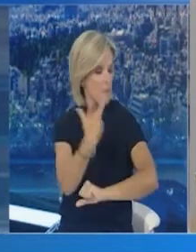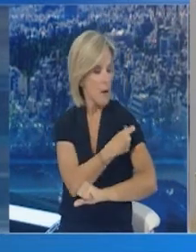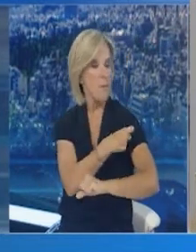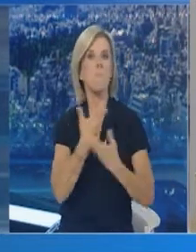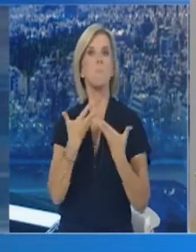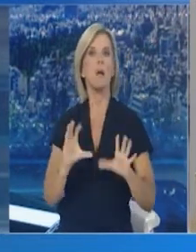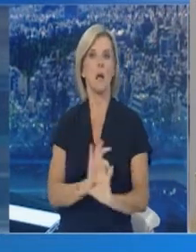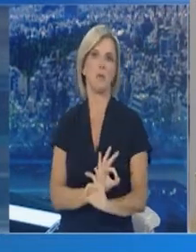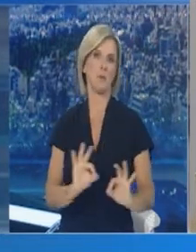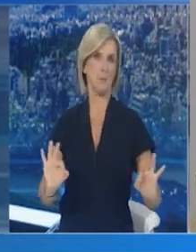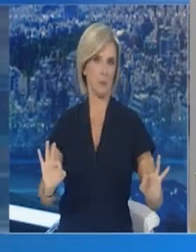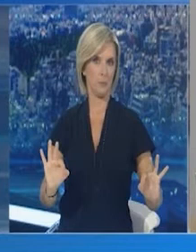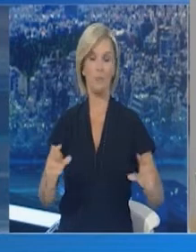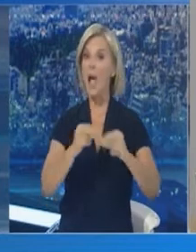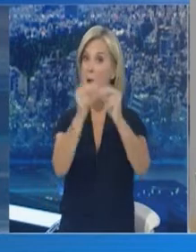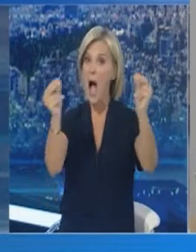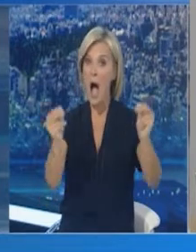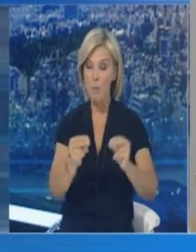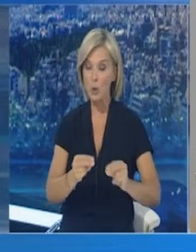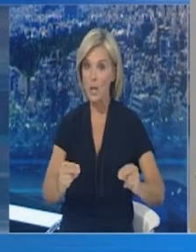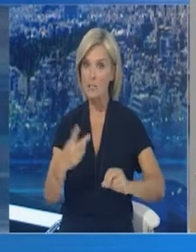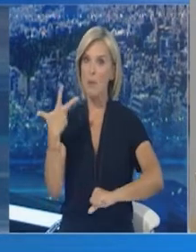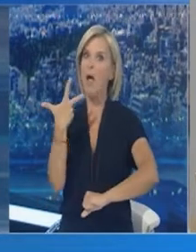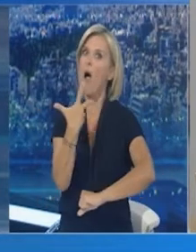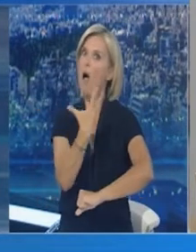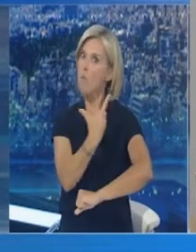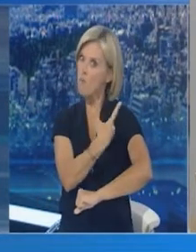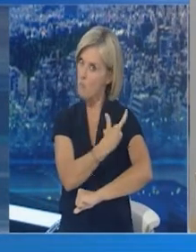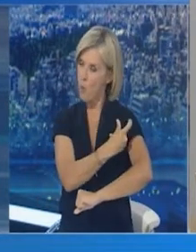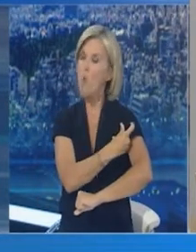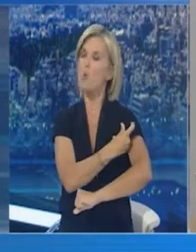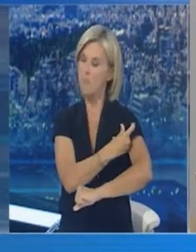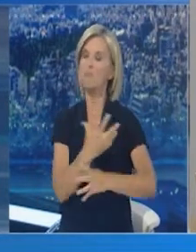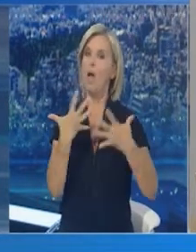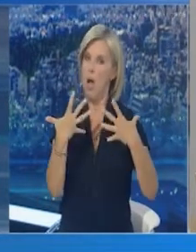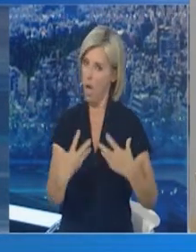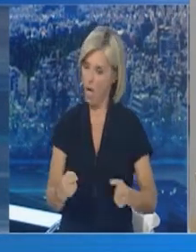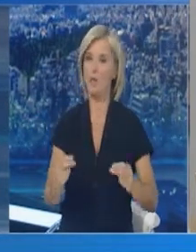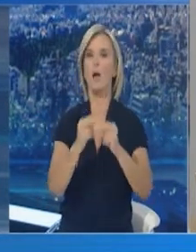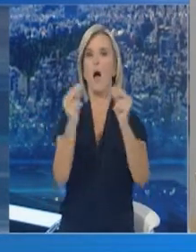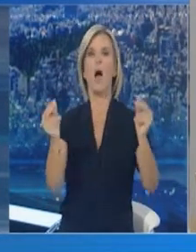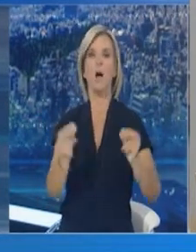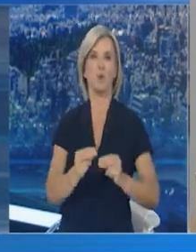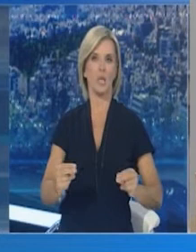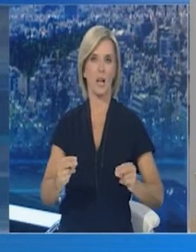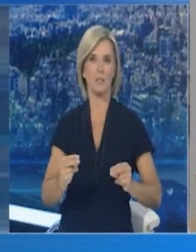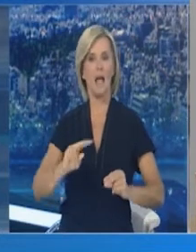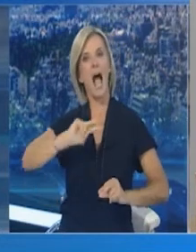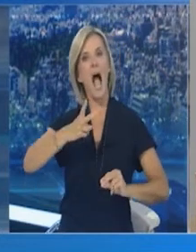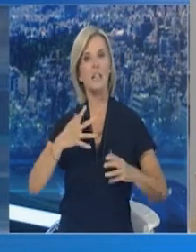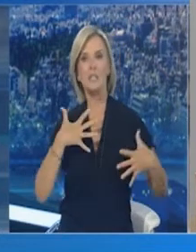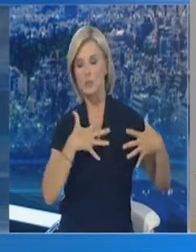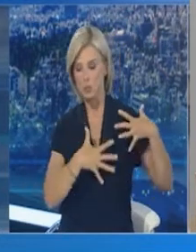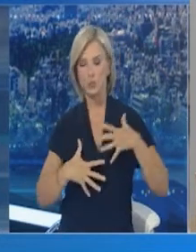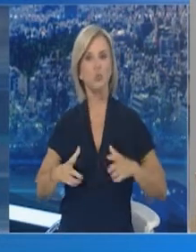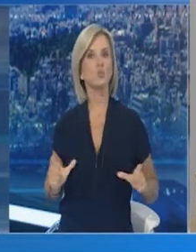Από τις μελέτες προέκυψε ότι τα εμβόλια πρώτα είναι νοσογόνα. Στους όρους έχετε πλέον εξοικειωθεί,